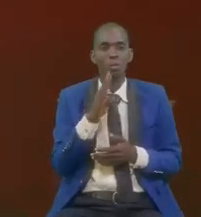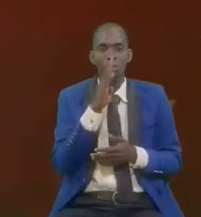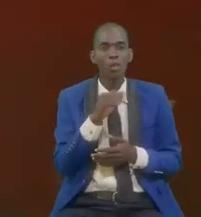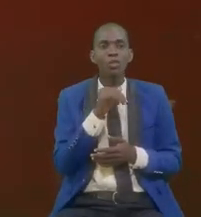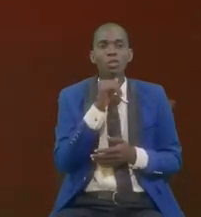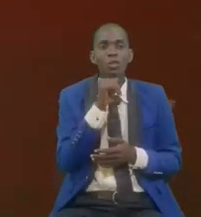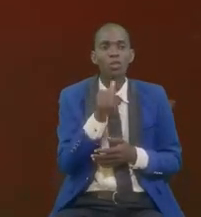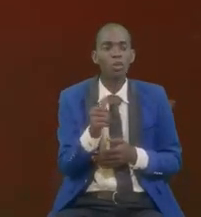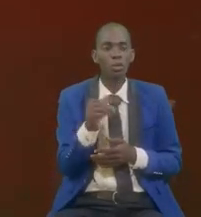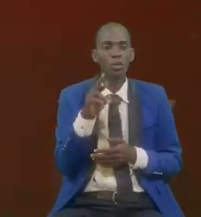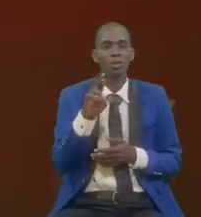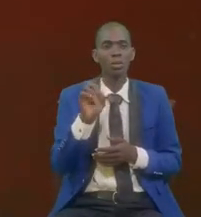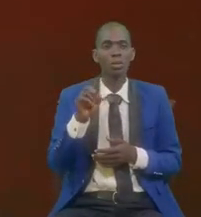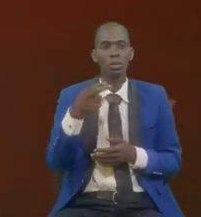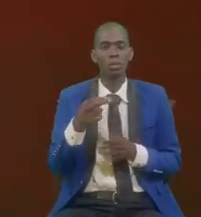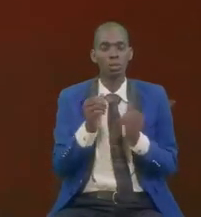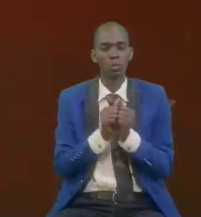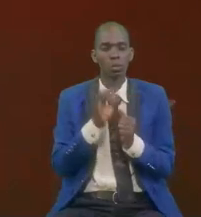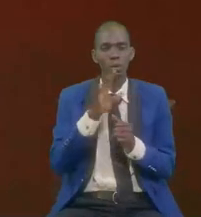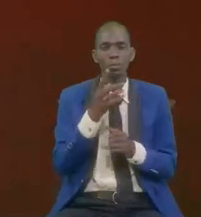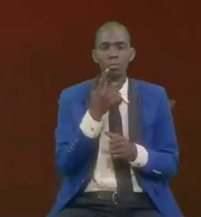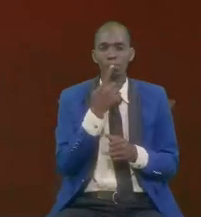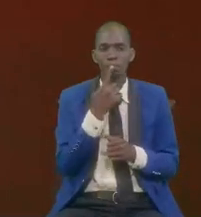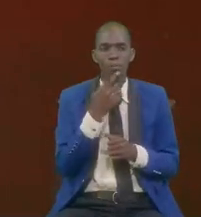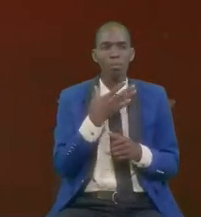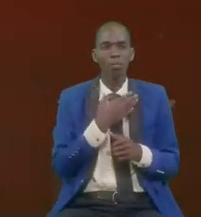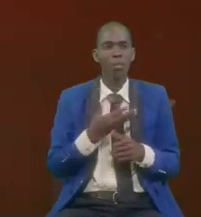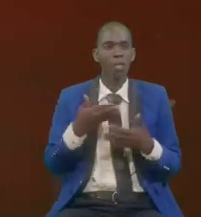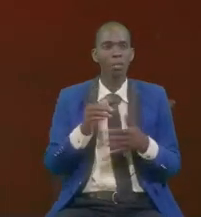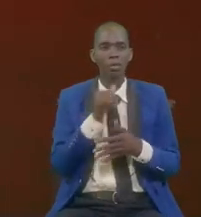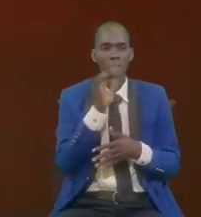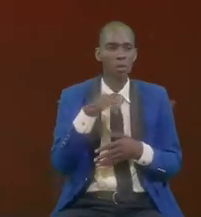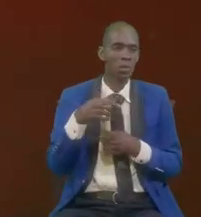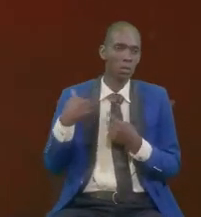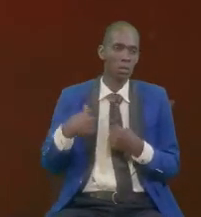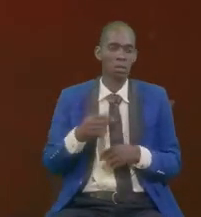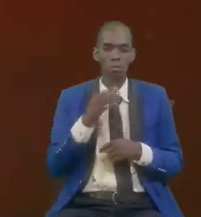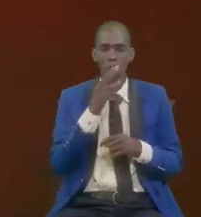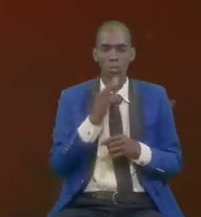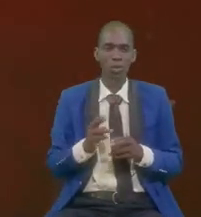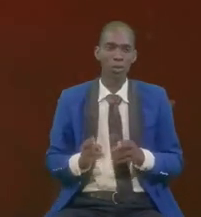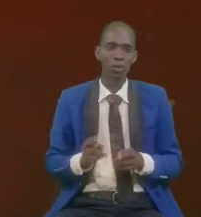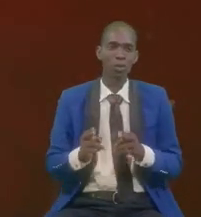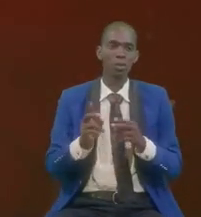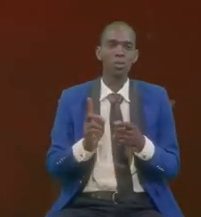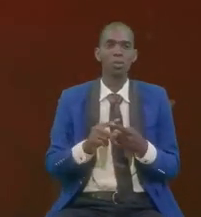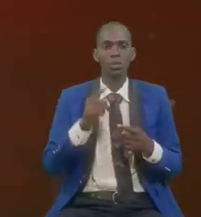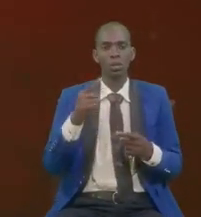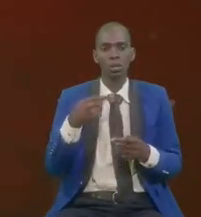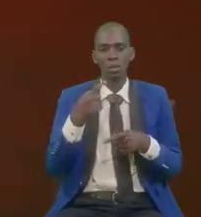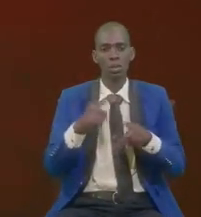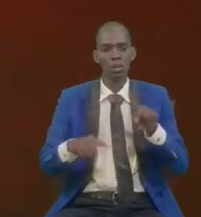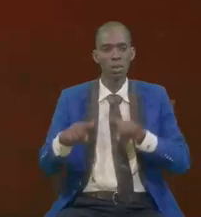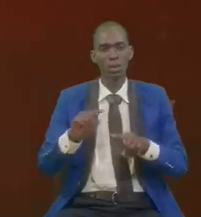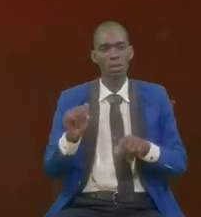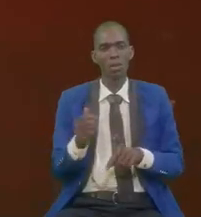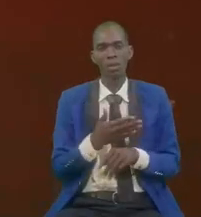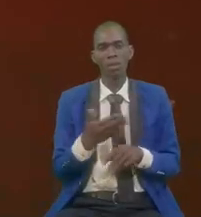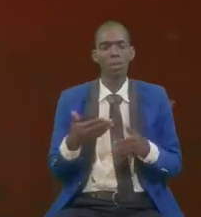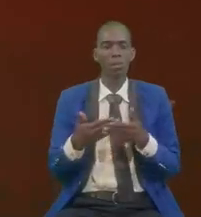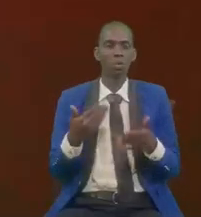pas d'ouvrir la bouche et que ton cœur ne se hâte pas d'exprimer une parole devant